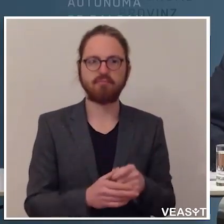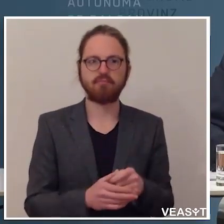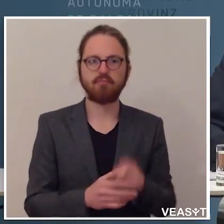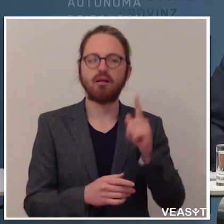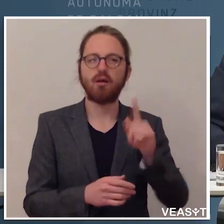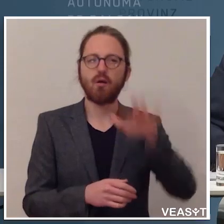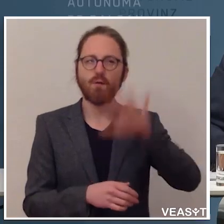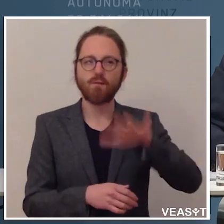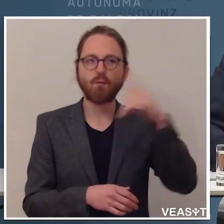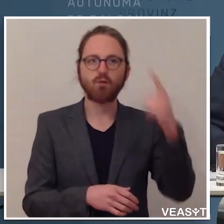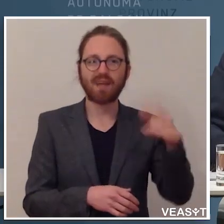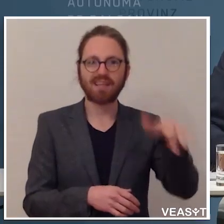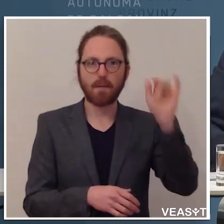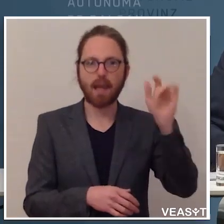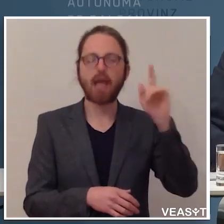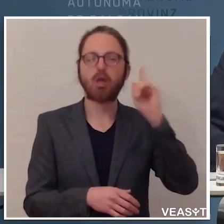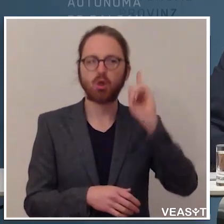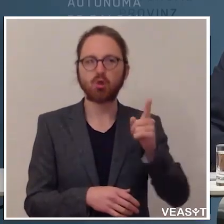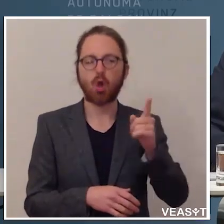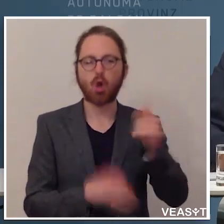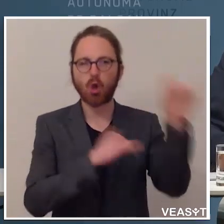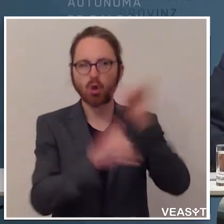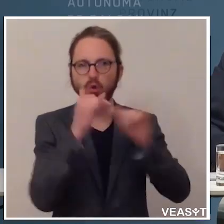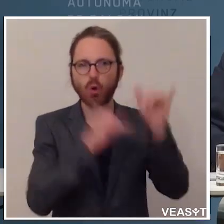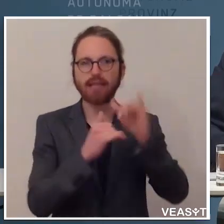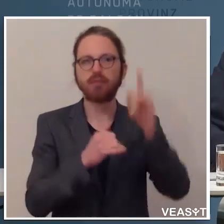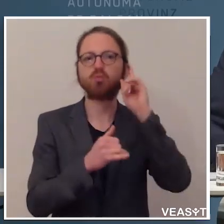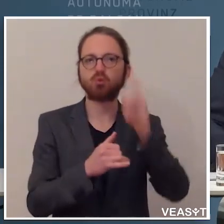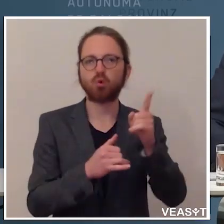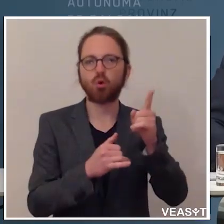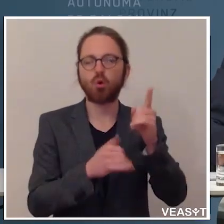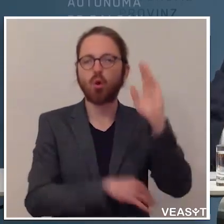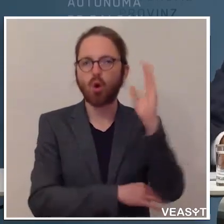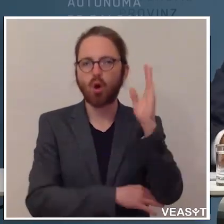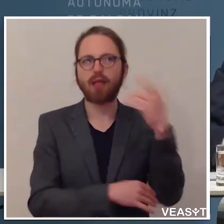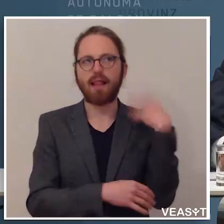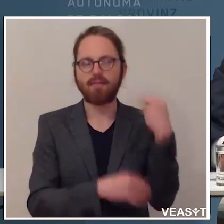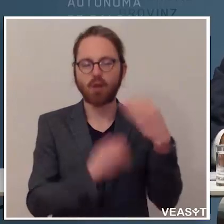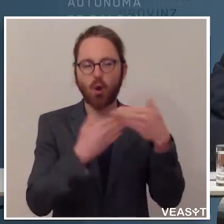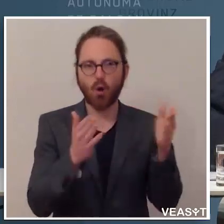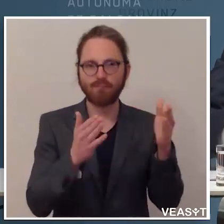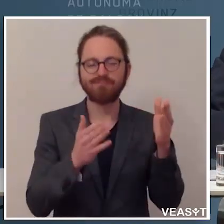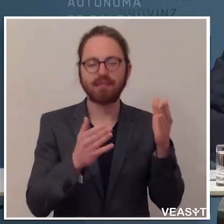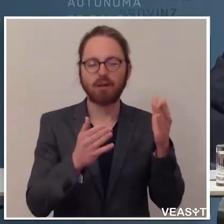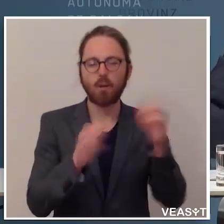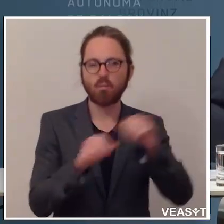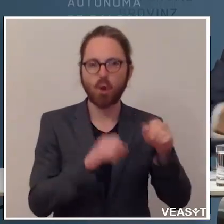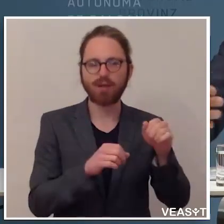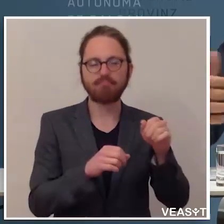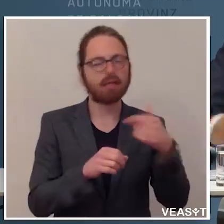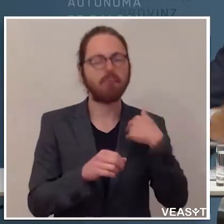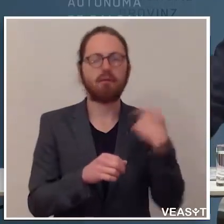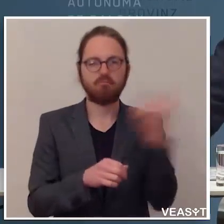und die Beherbergungstätigkeiten prinzipiell wieder möglich sein. Wir sind uns bewusst, dass dort touristisch noch sehr wenig